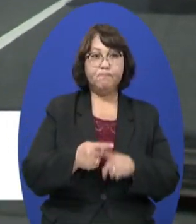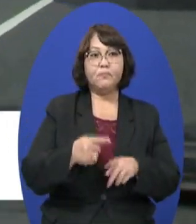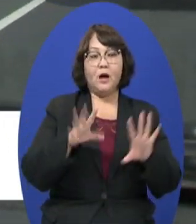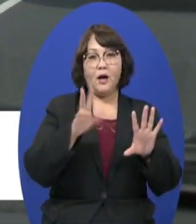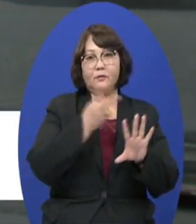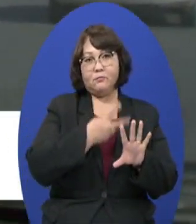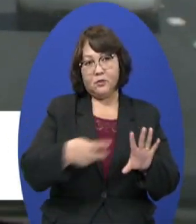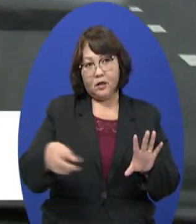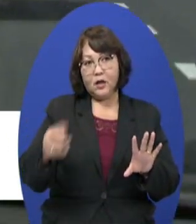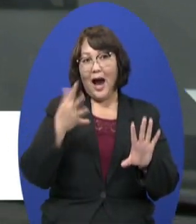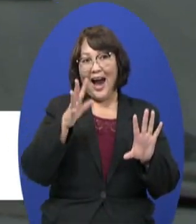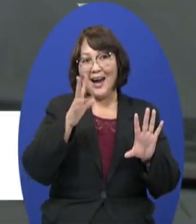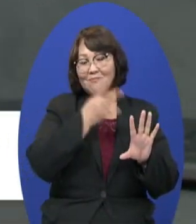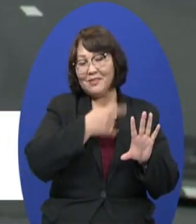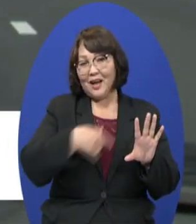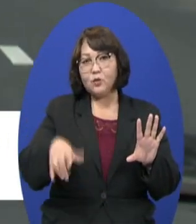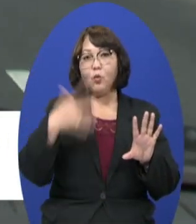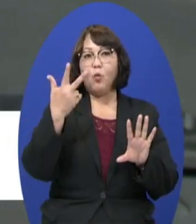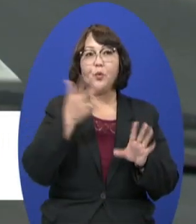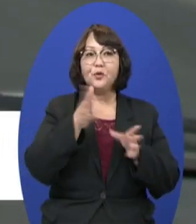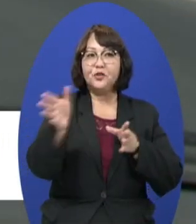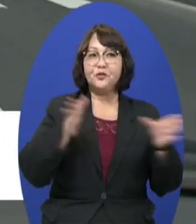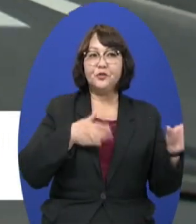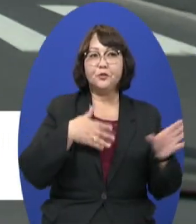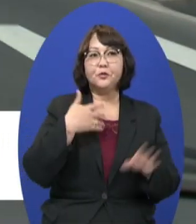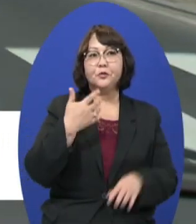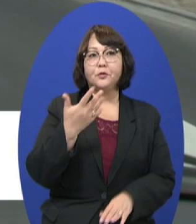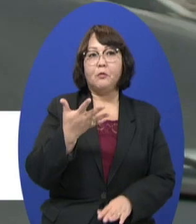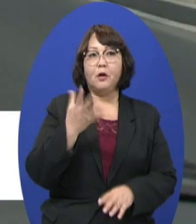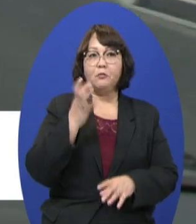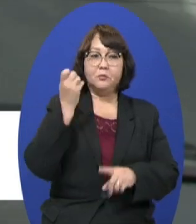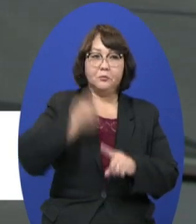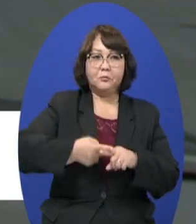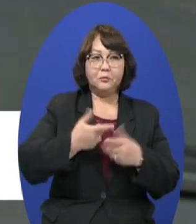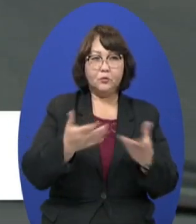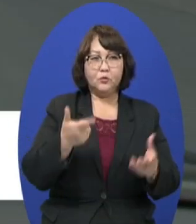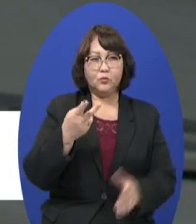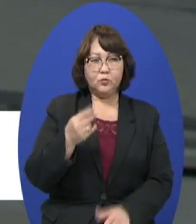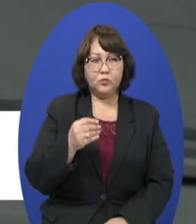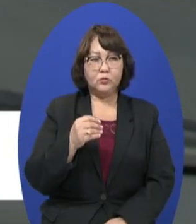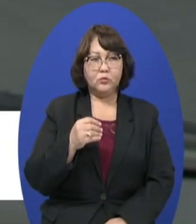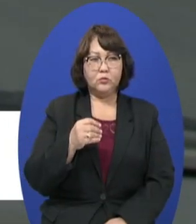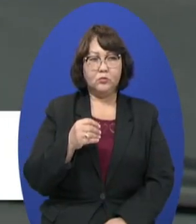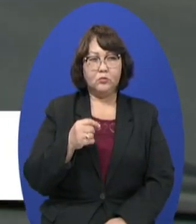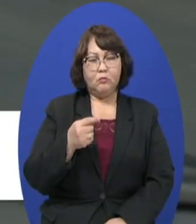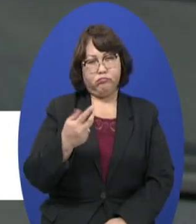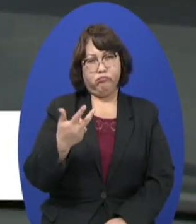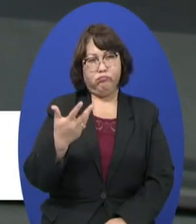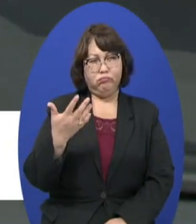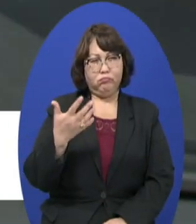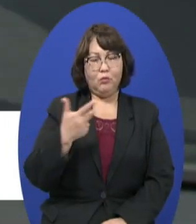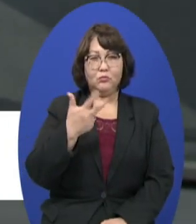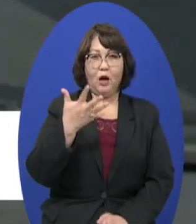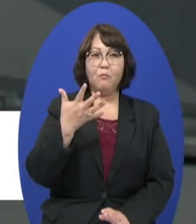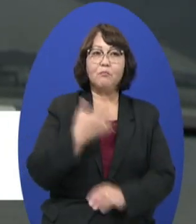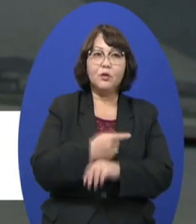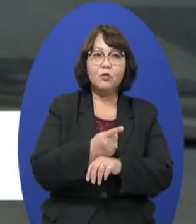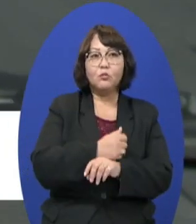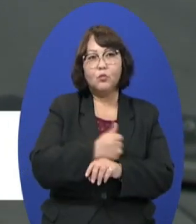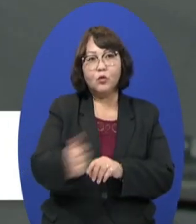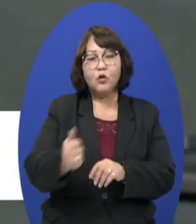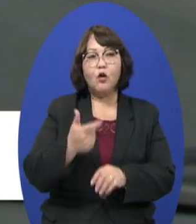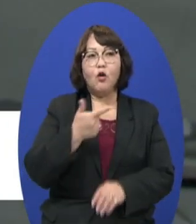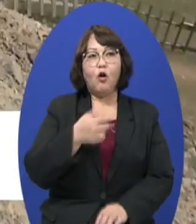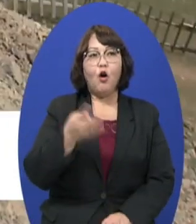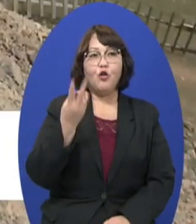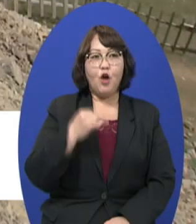10-наас 3 чиглэлд томоорын 5 автобус нэмж үйлчилгээнд гарна. Гүнд Жигжит Тэнгис кино театр чиглэлд томоорын 3 автобус 35 минут тунд, Гоодо